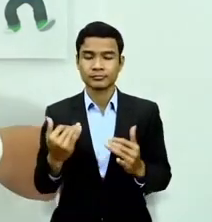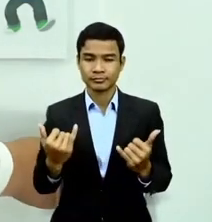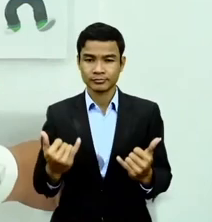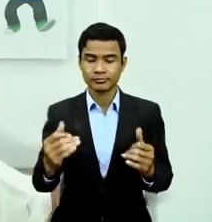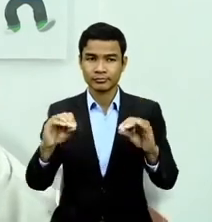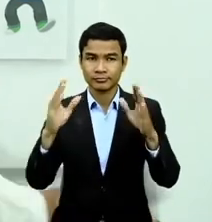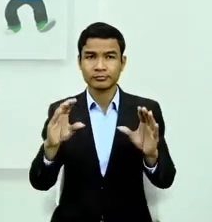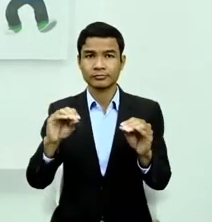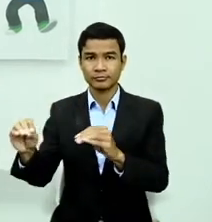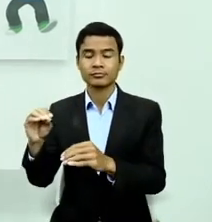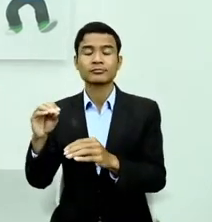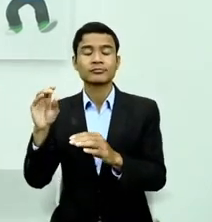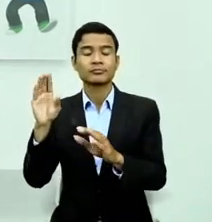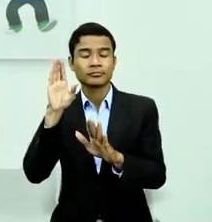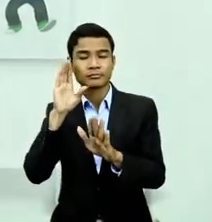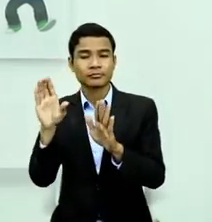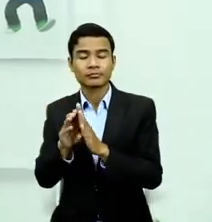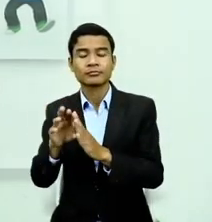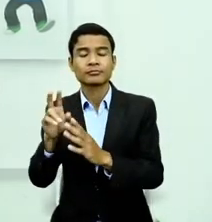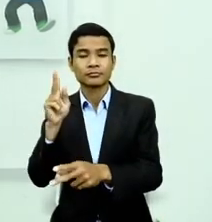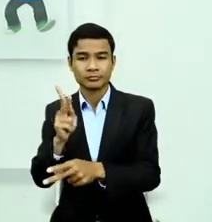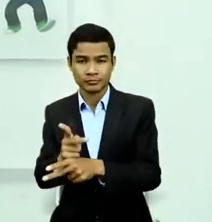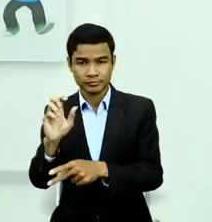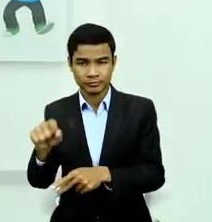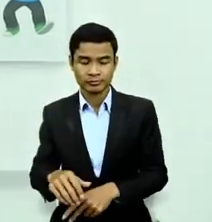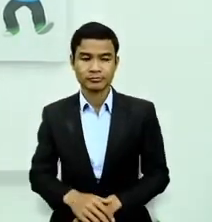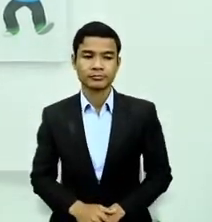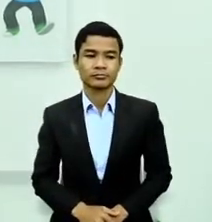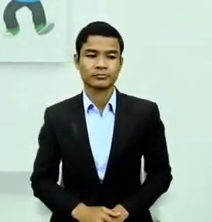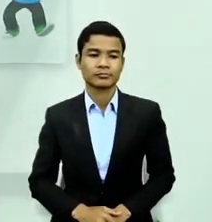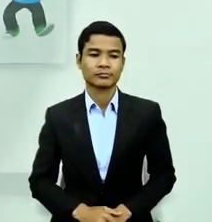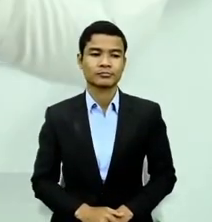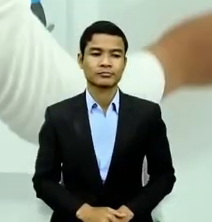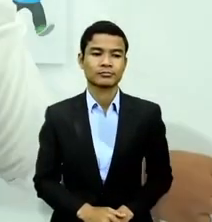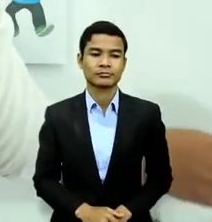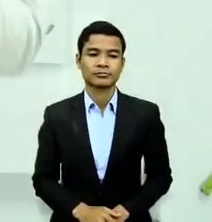độ rục phết ní chà tốt mùi lại dần là con ná